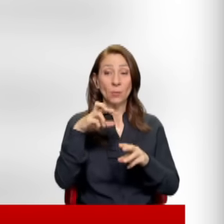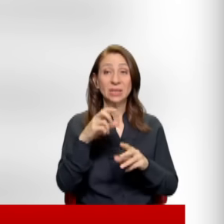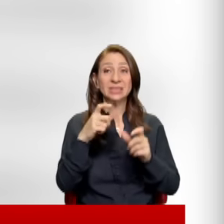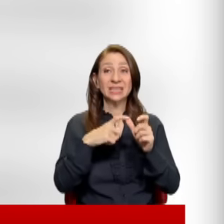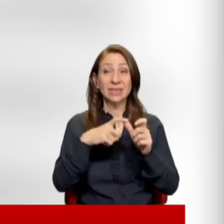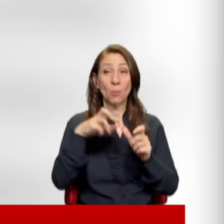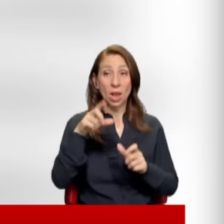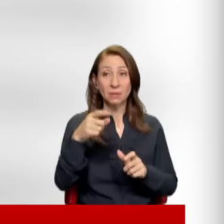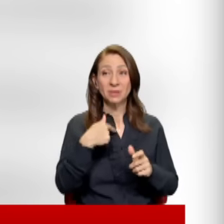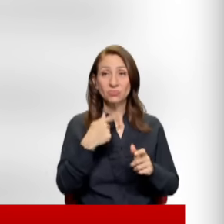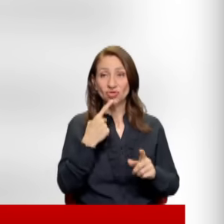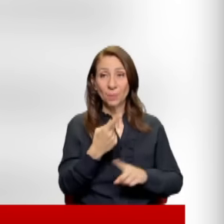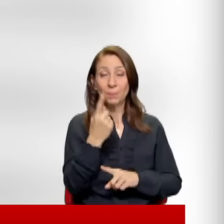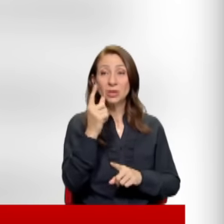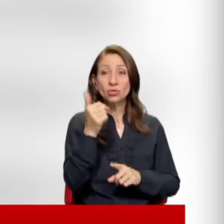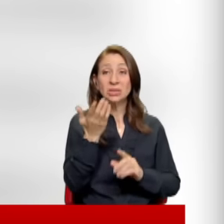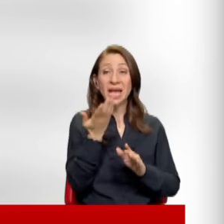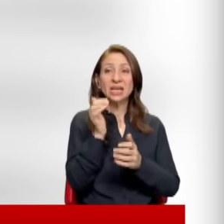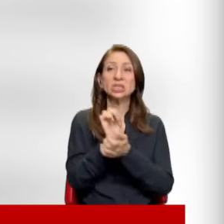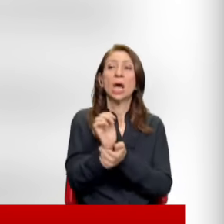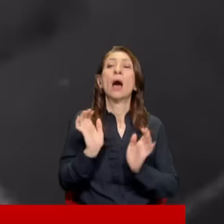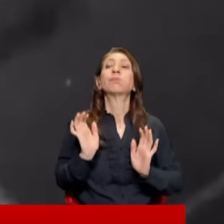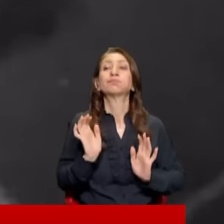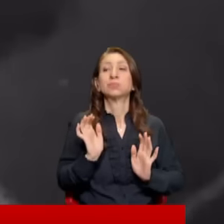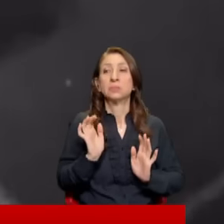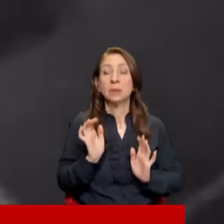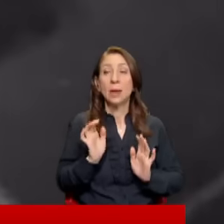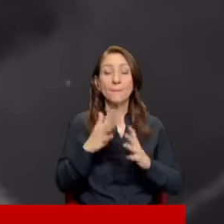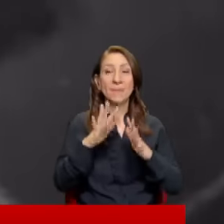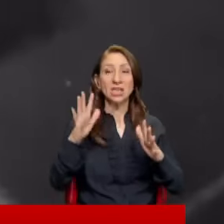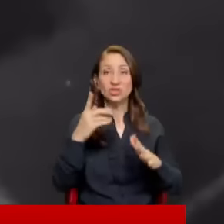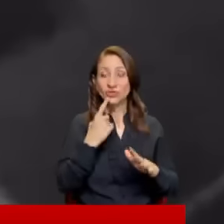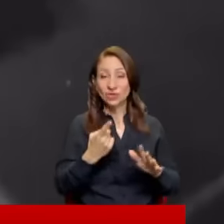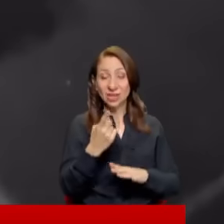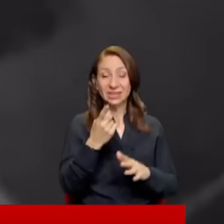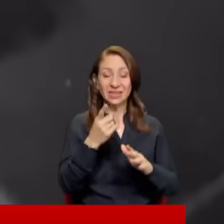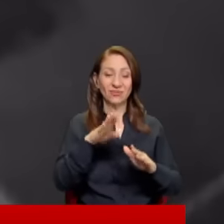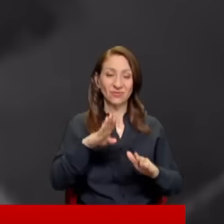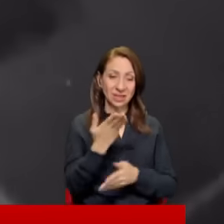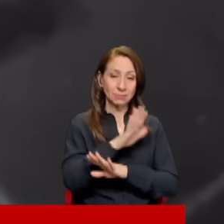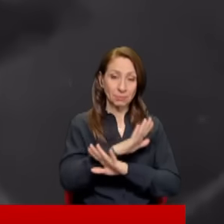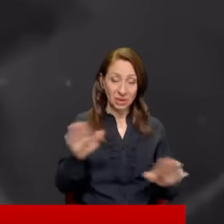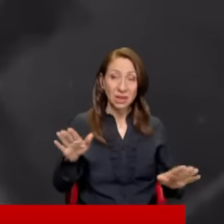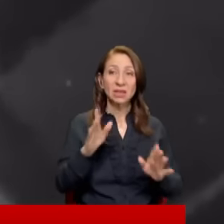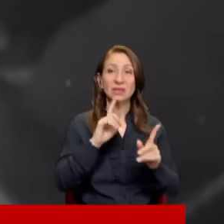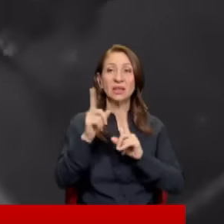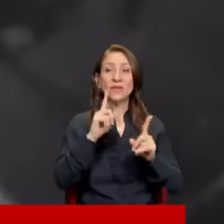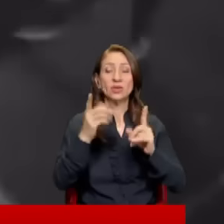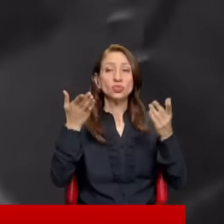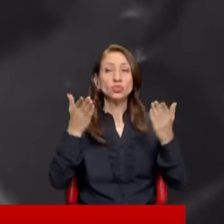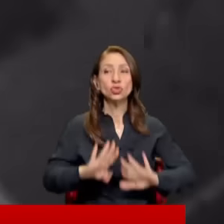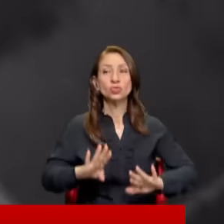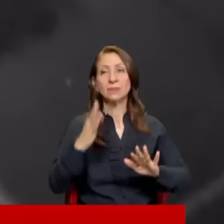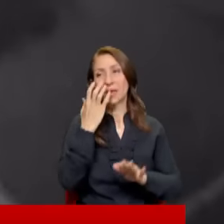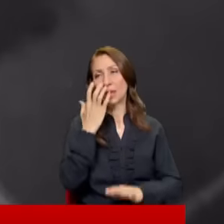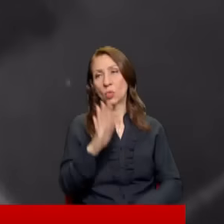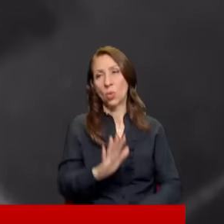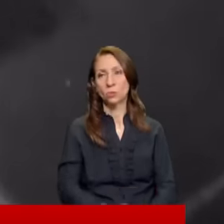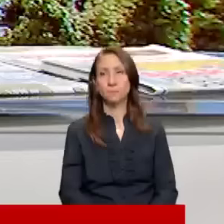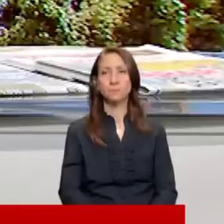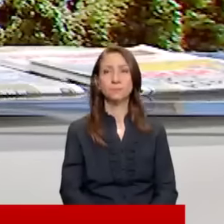Sezgin Polat benim Şikayetimden bir gün dahi içeride yatmadı parın şike geri düşmesi